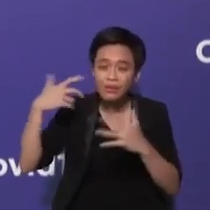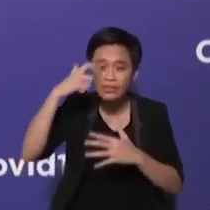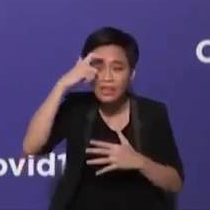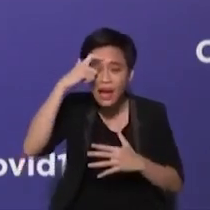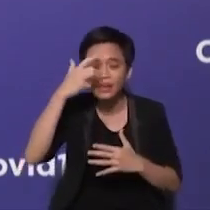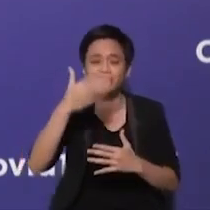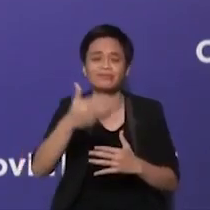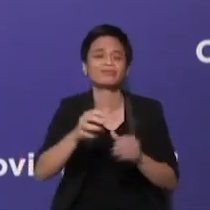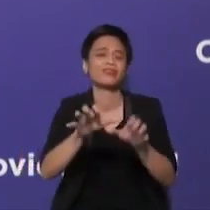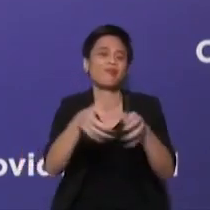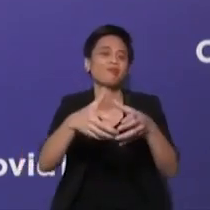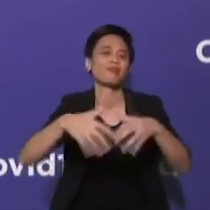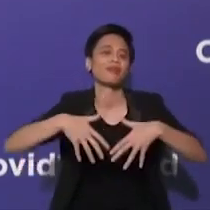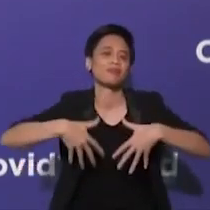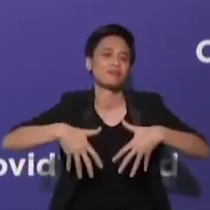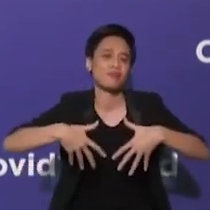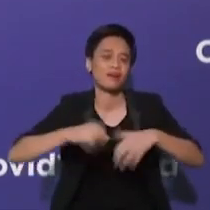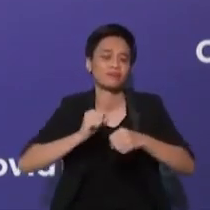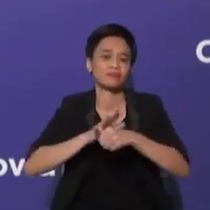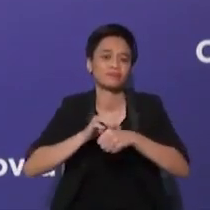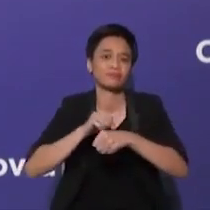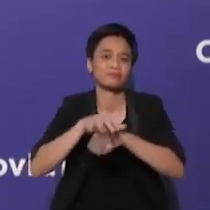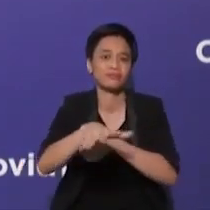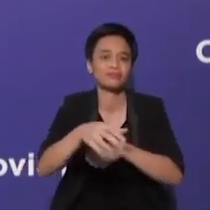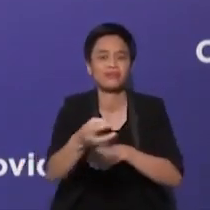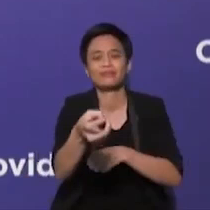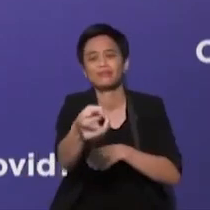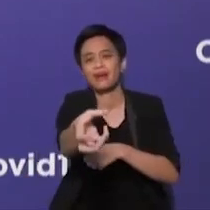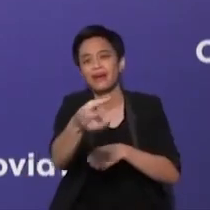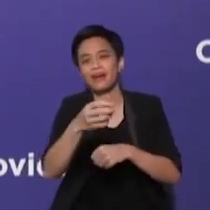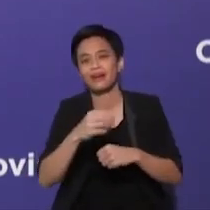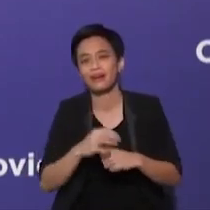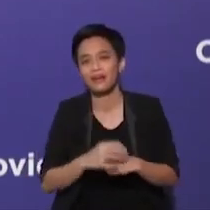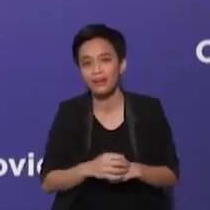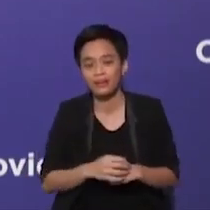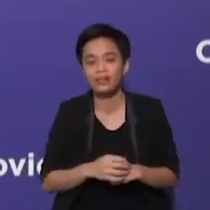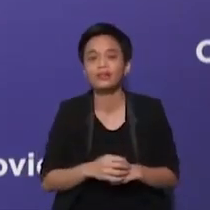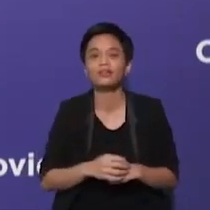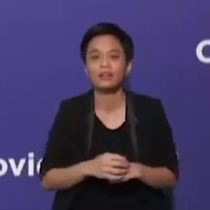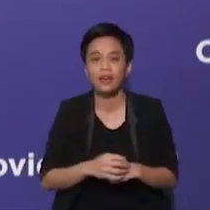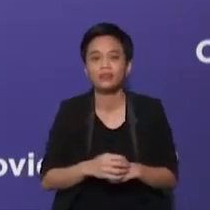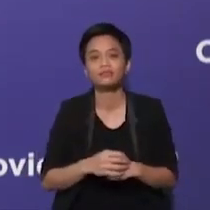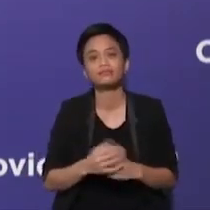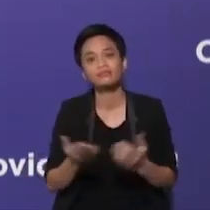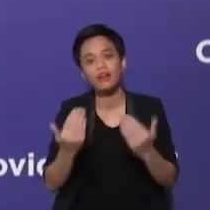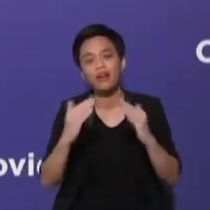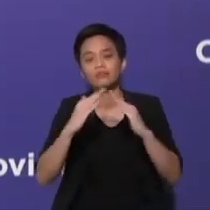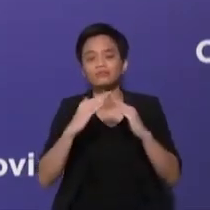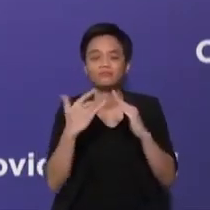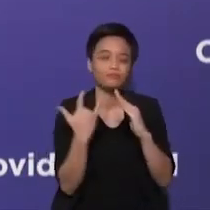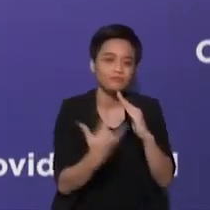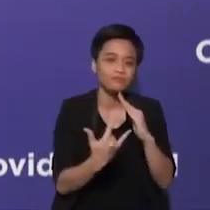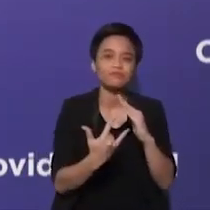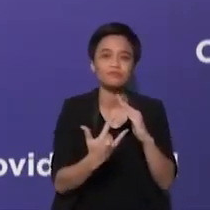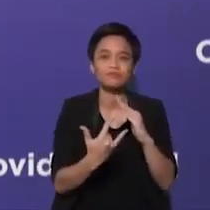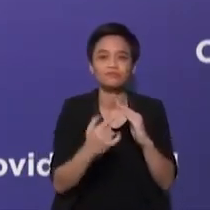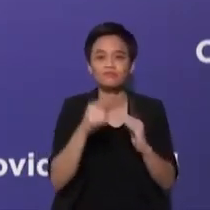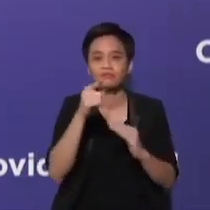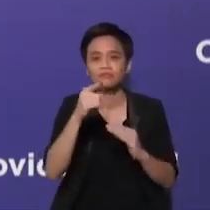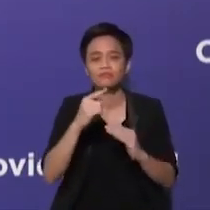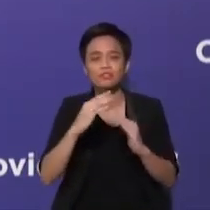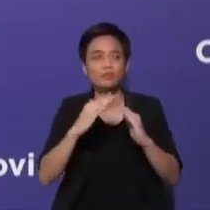menjadi rentan manakala terinfeksi Oleh karena itu mari tetap berada di rumah kita harus